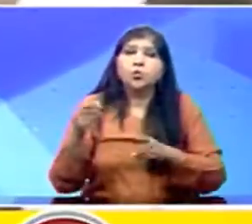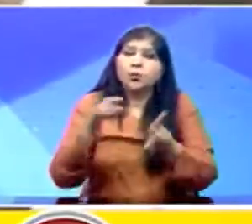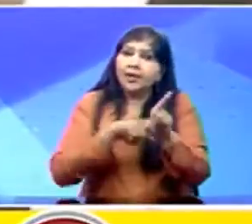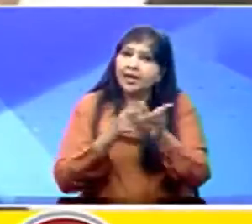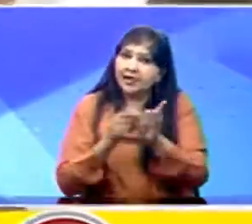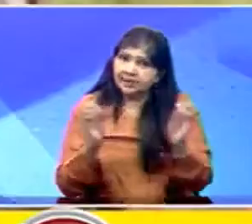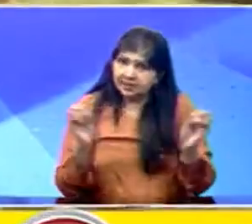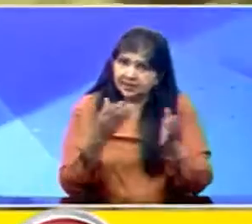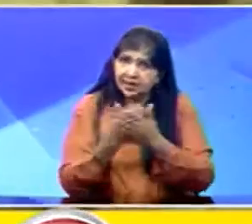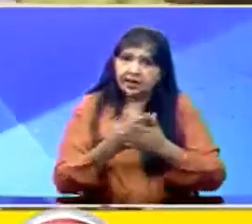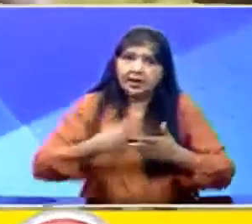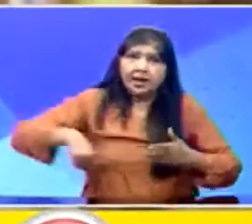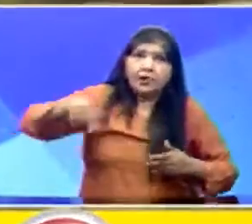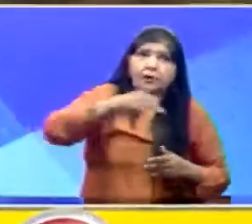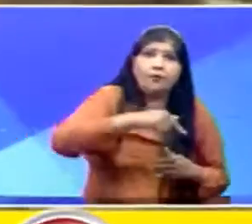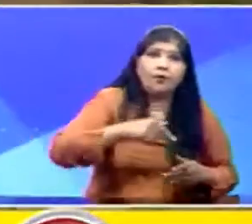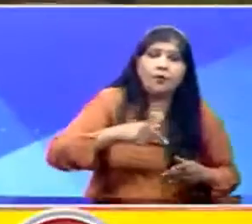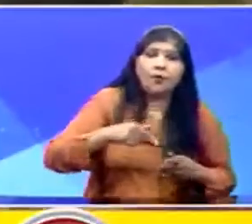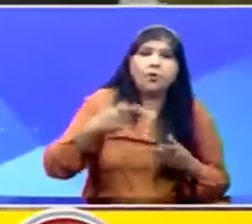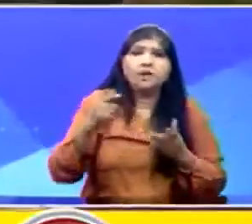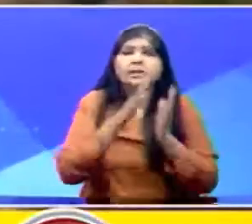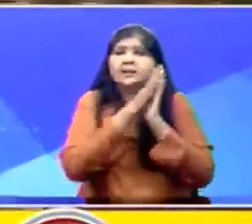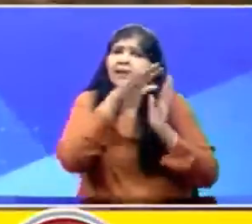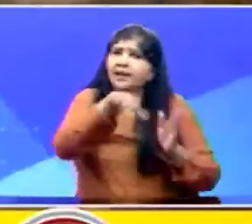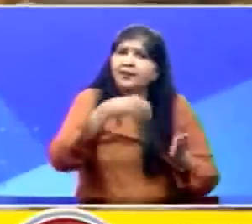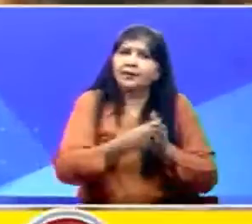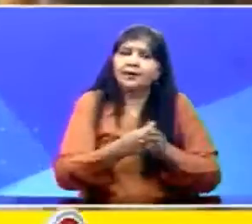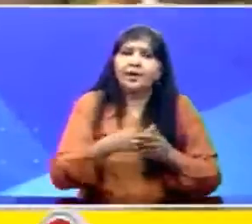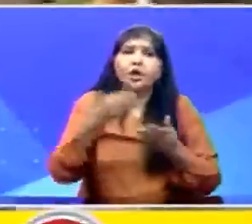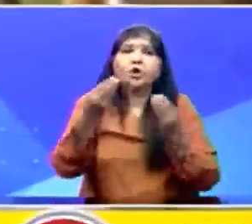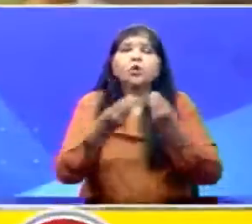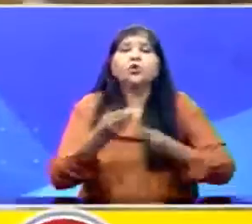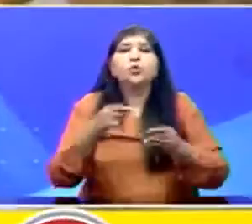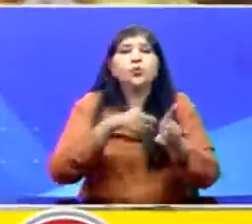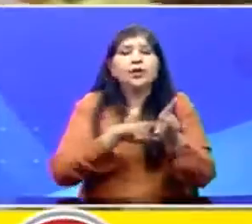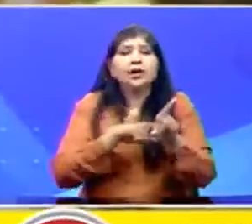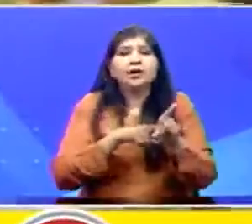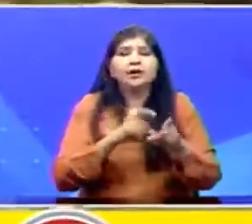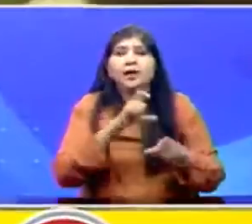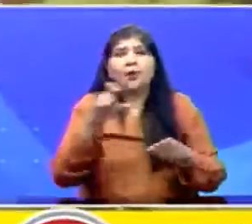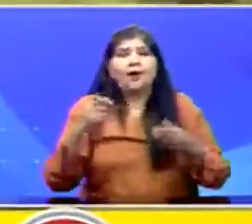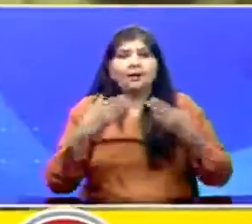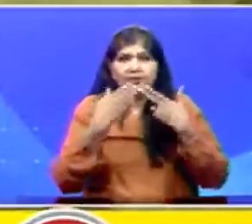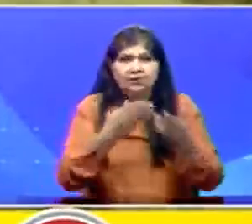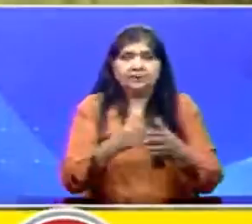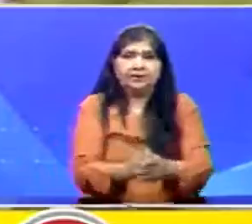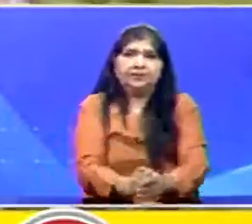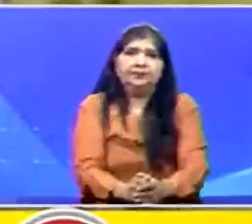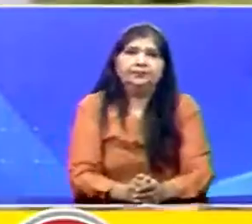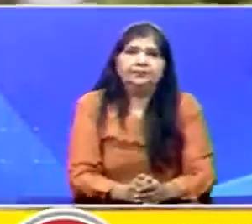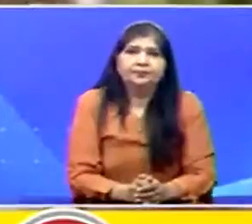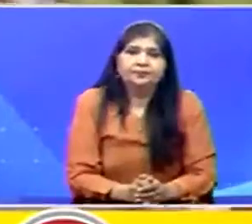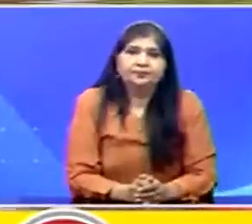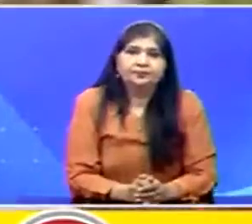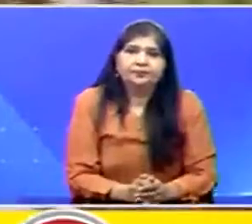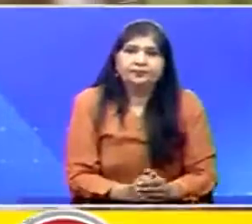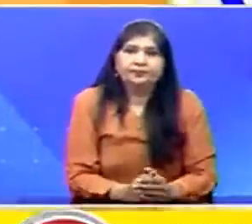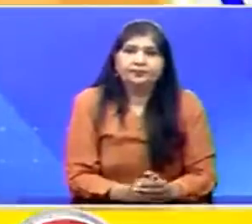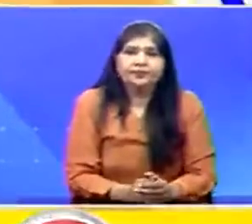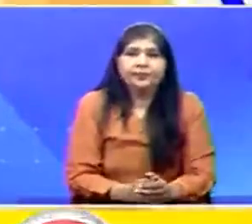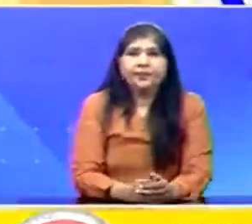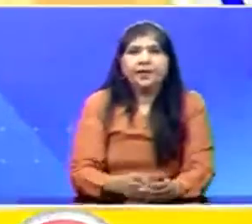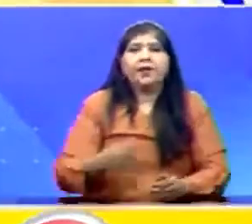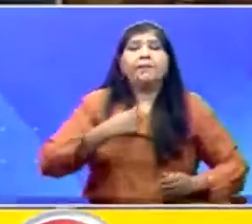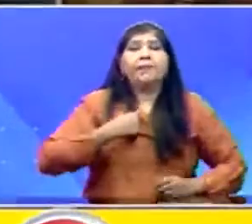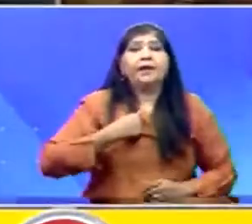मैं मेरे सभी कच्छी भाईयों बहनों को नवर्ष की शुबकामनाय भी देता हूँ मेरे